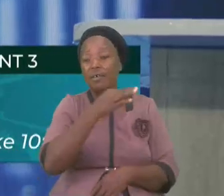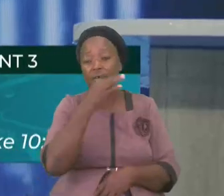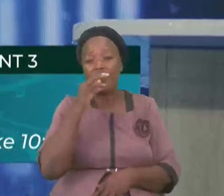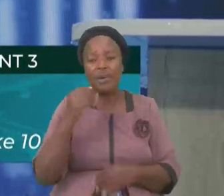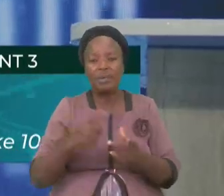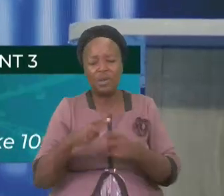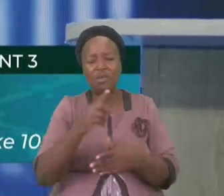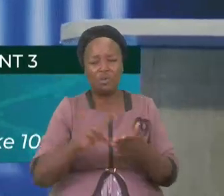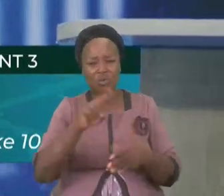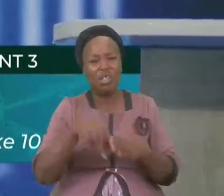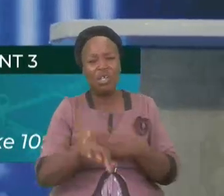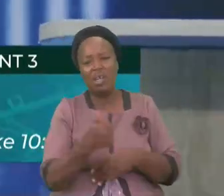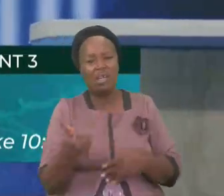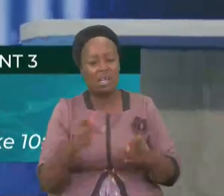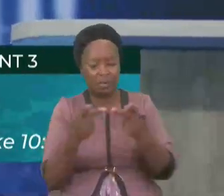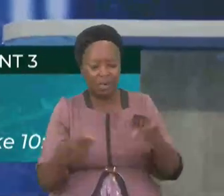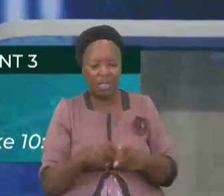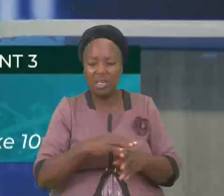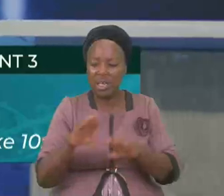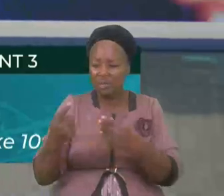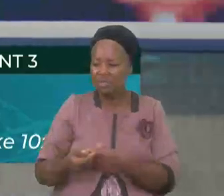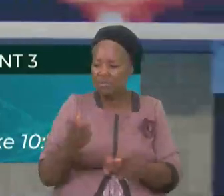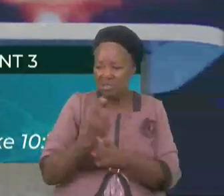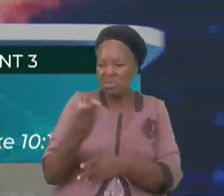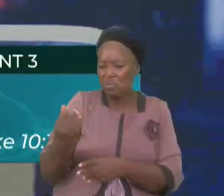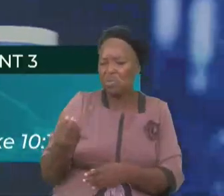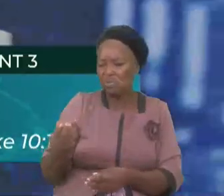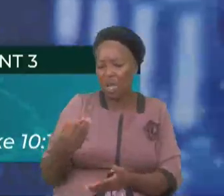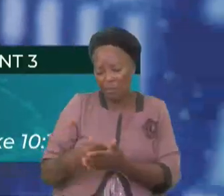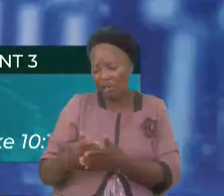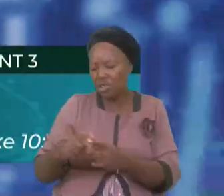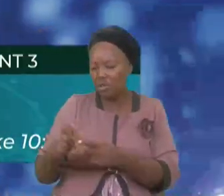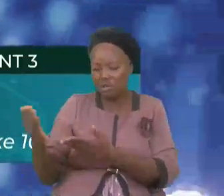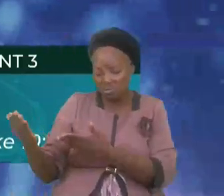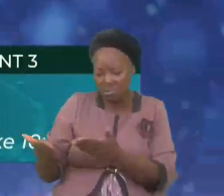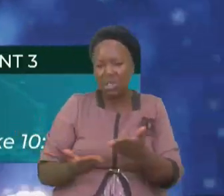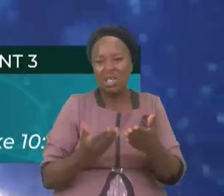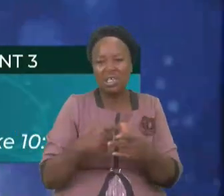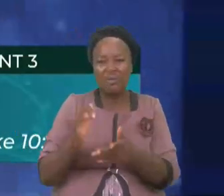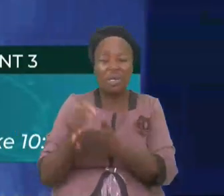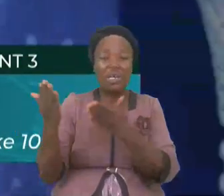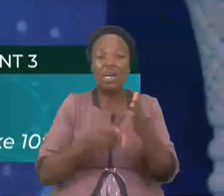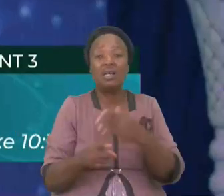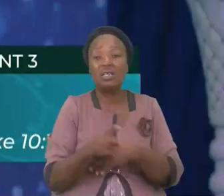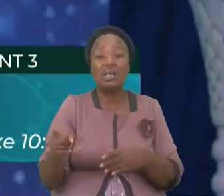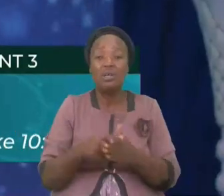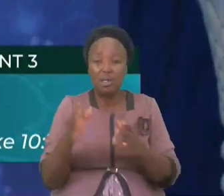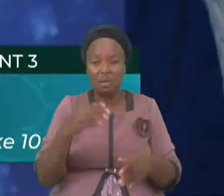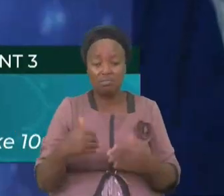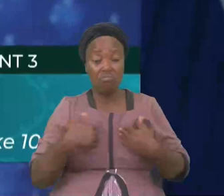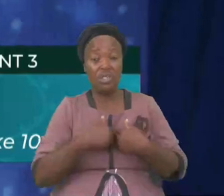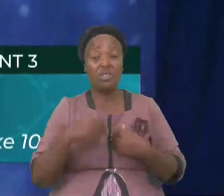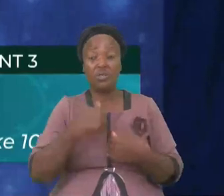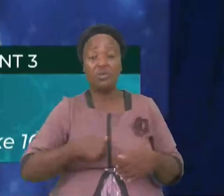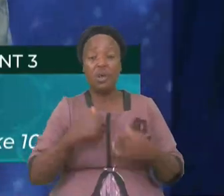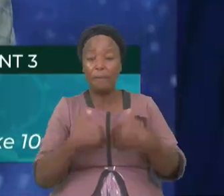ce qu'ils allaient utiliser ailleurs. Ils recevaient donc les animaux, les bêtes de somme qui